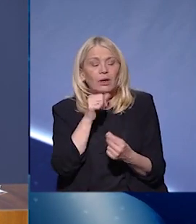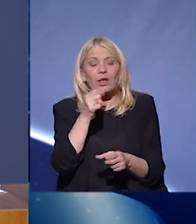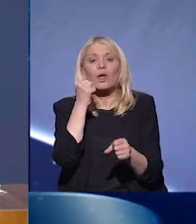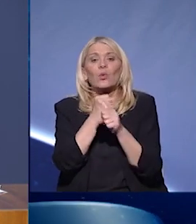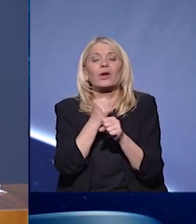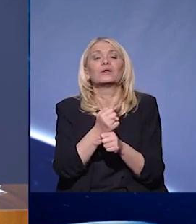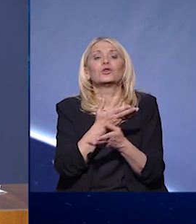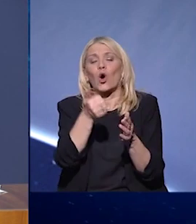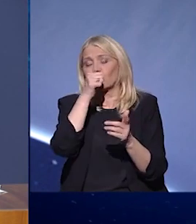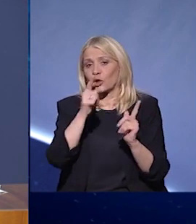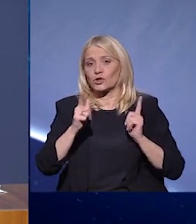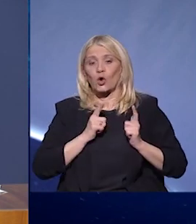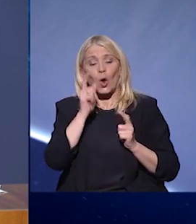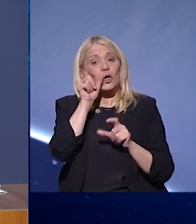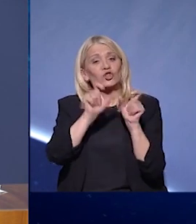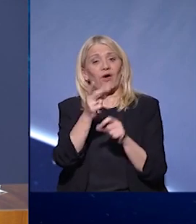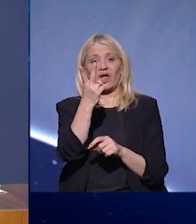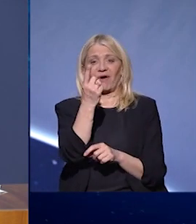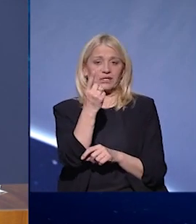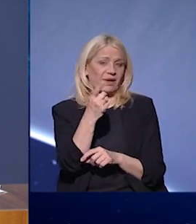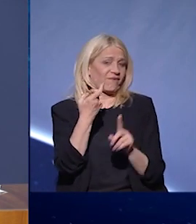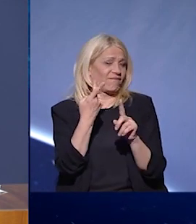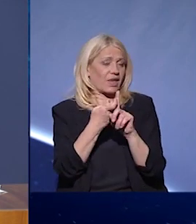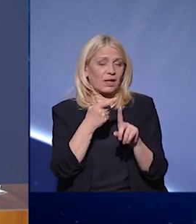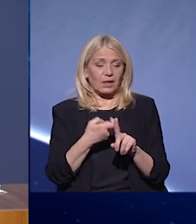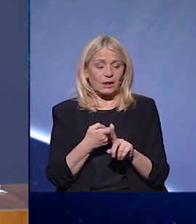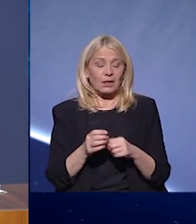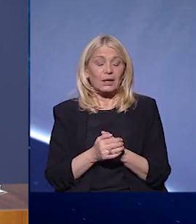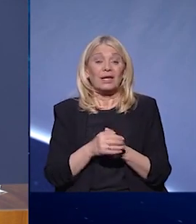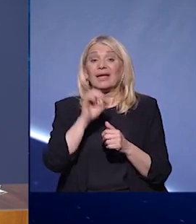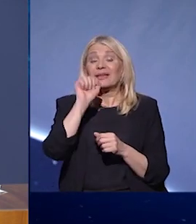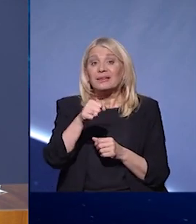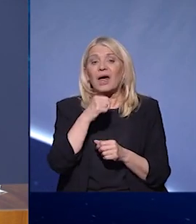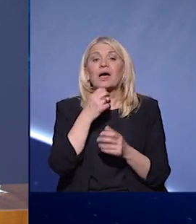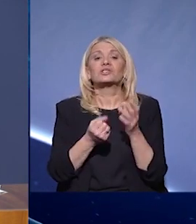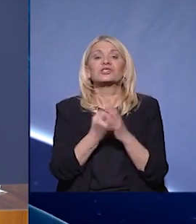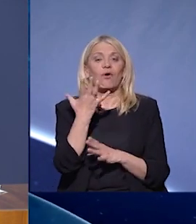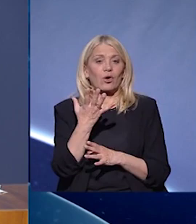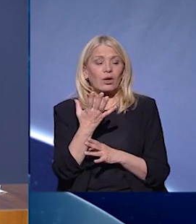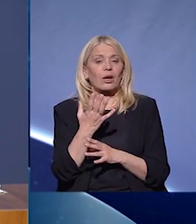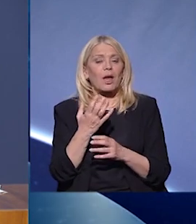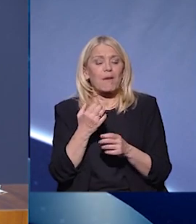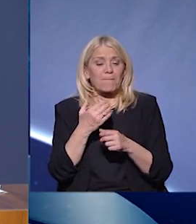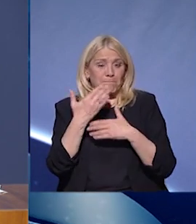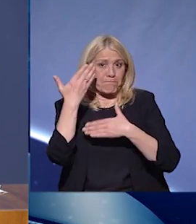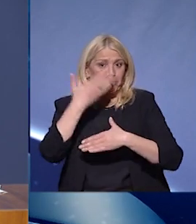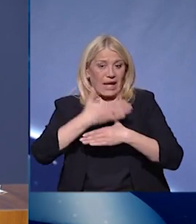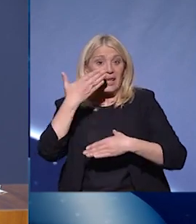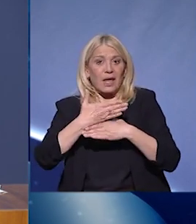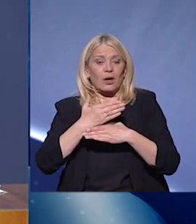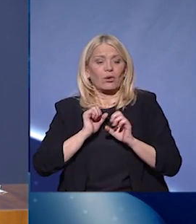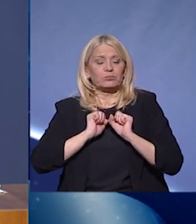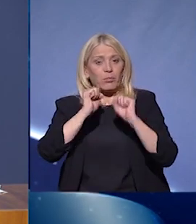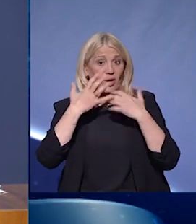uraditi ono što se očekuje od čoveka u 21. veku. Da stvori barijeru